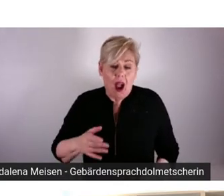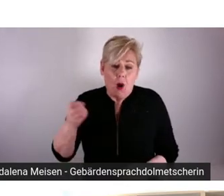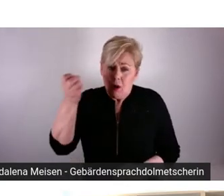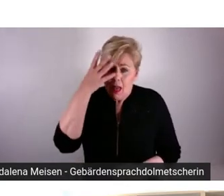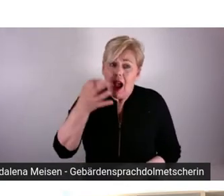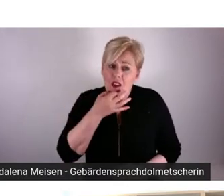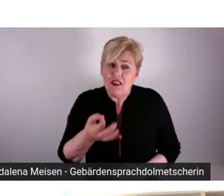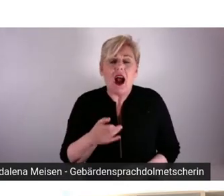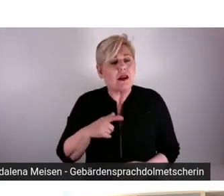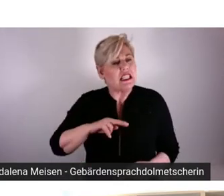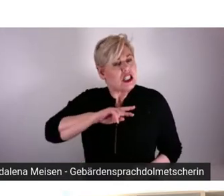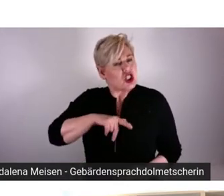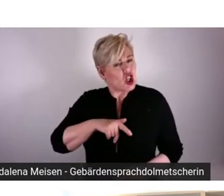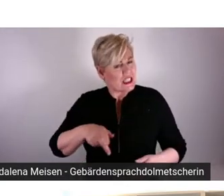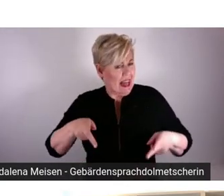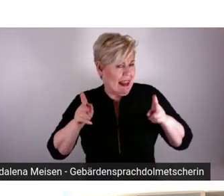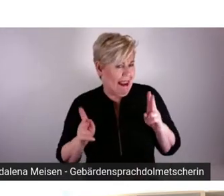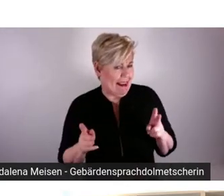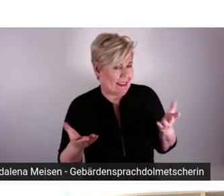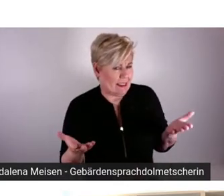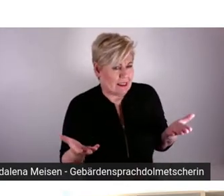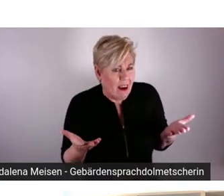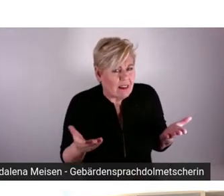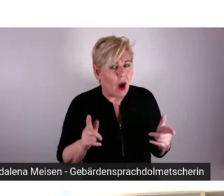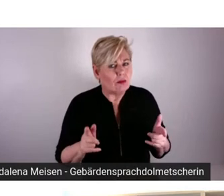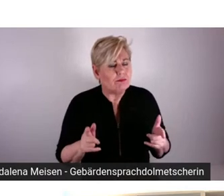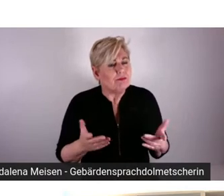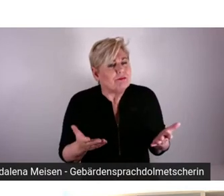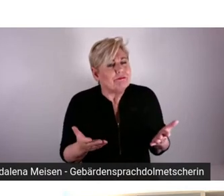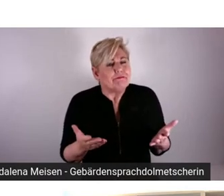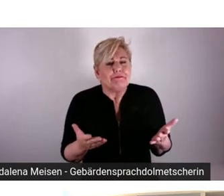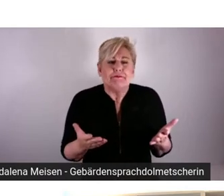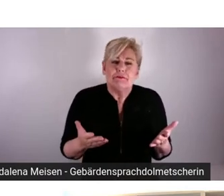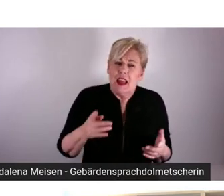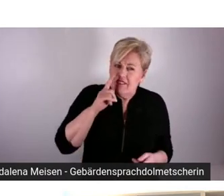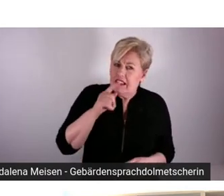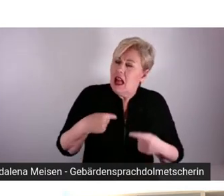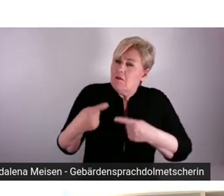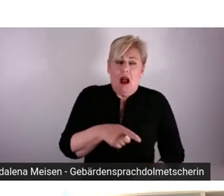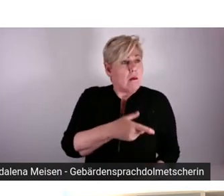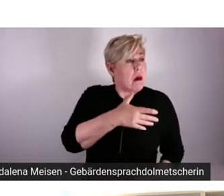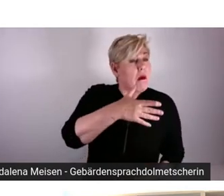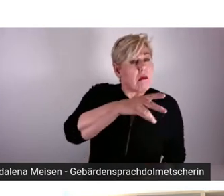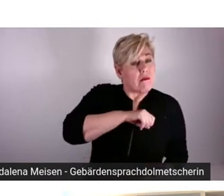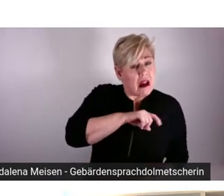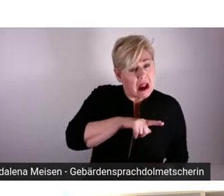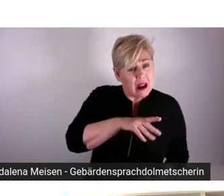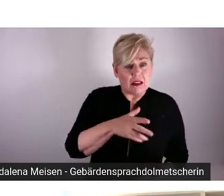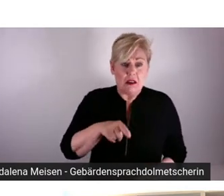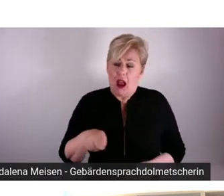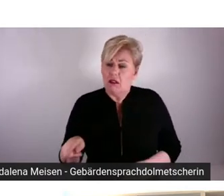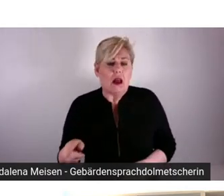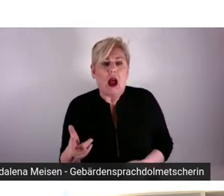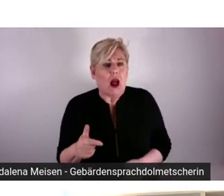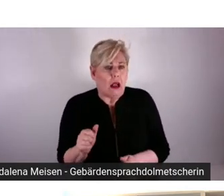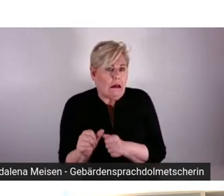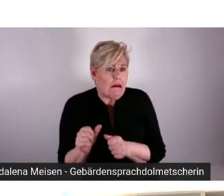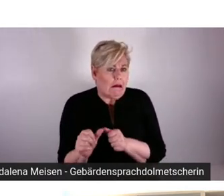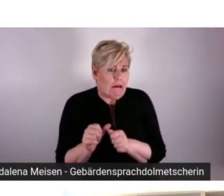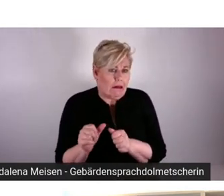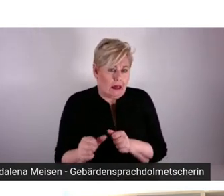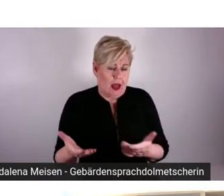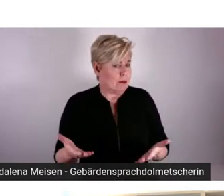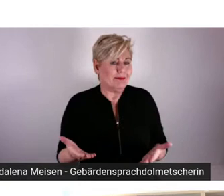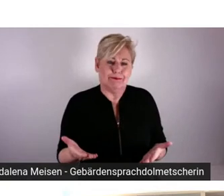der sozialen Gerechtigkeit. Das ist ja auch irgendwann demokratiegefährdend, wenn die einen immer reicher werden und die anderen kaum über die Runden kommen. Und